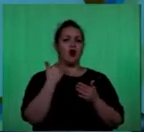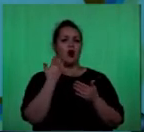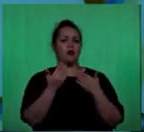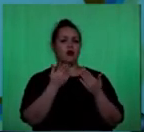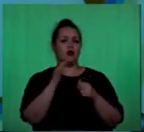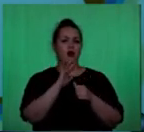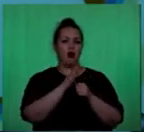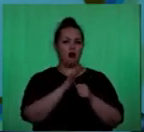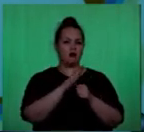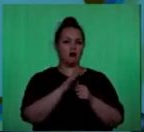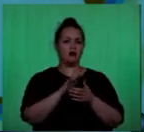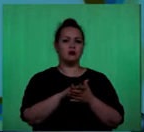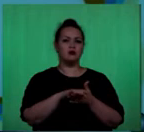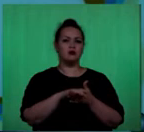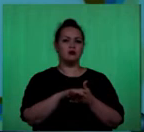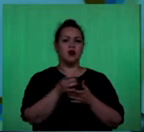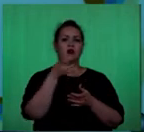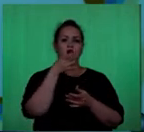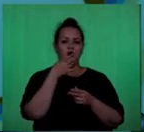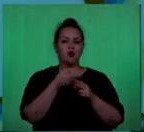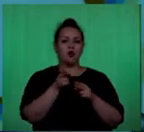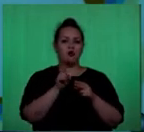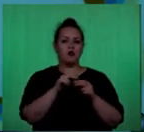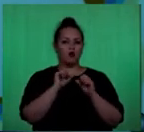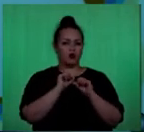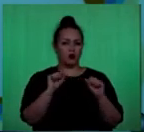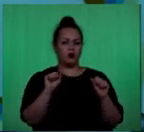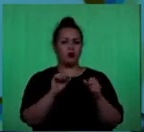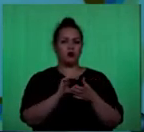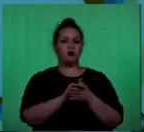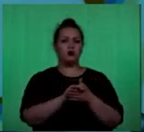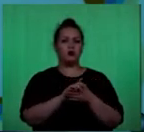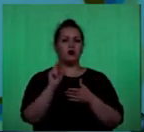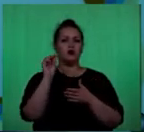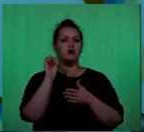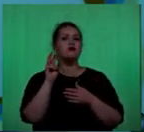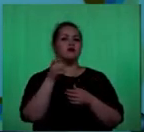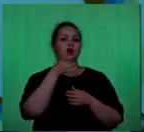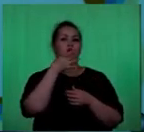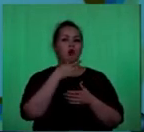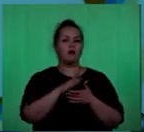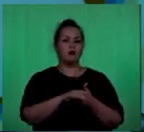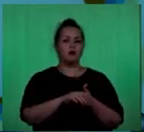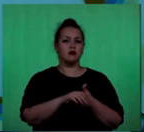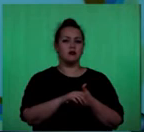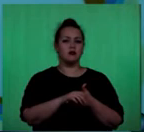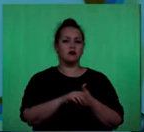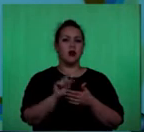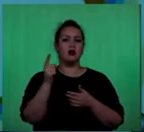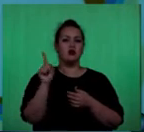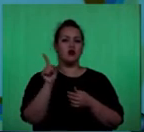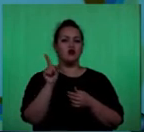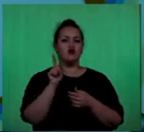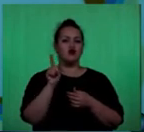карлосон вам понравился этот герой чем понравился наверно потому что